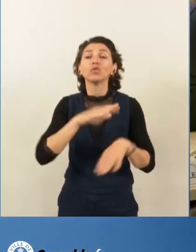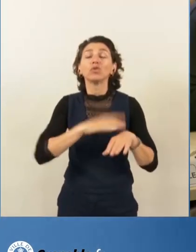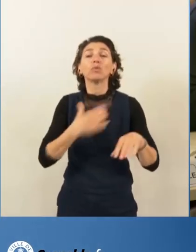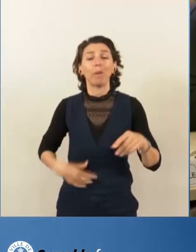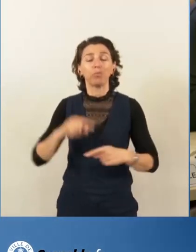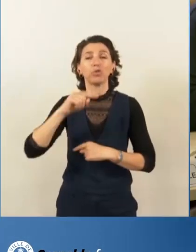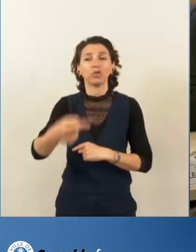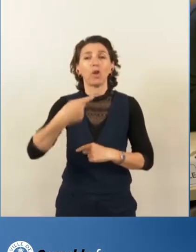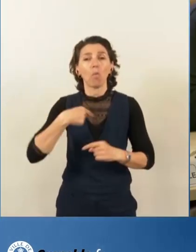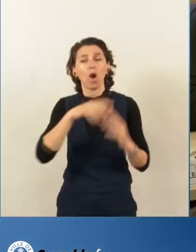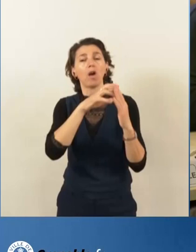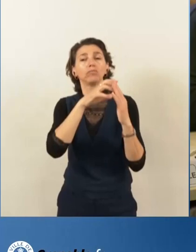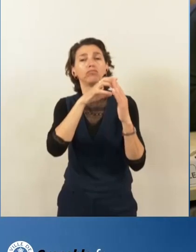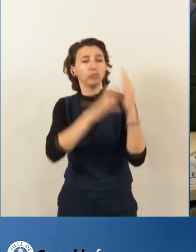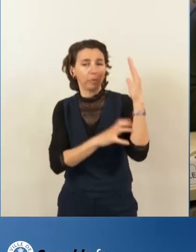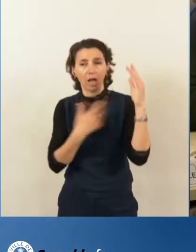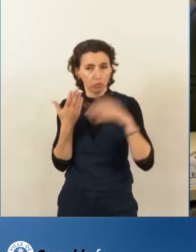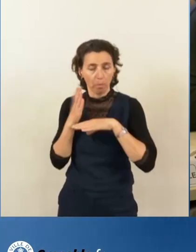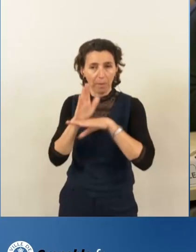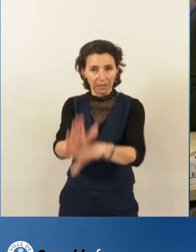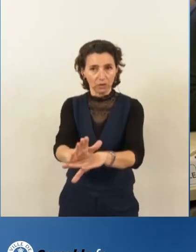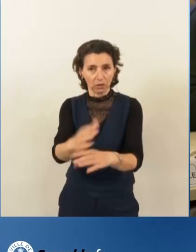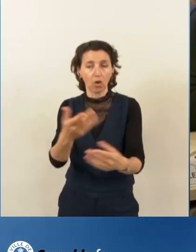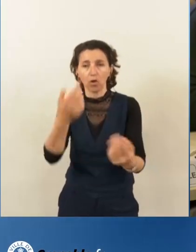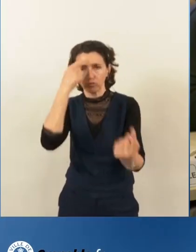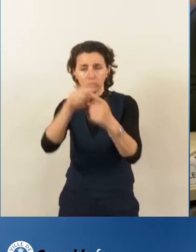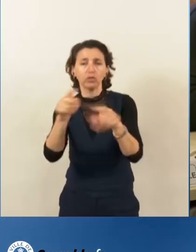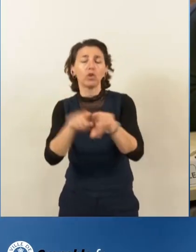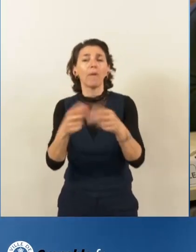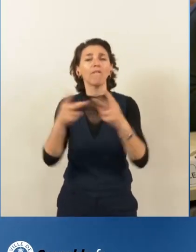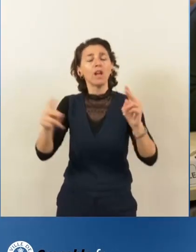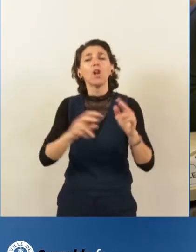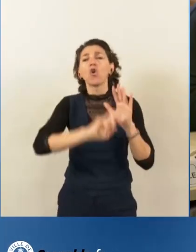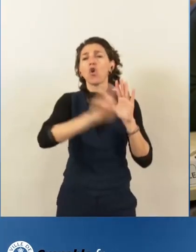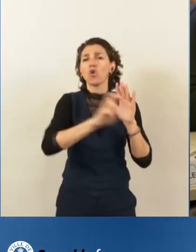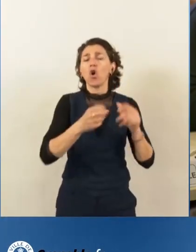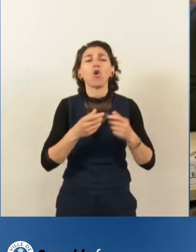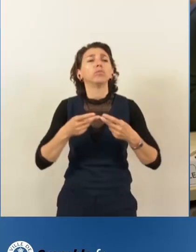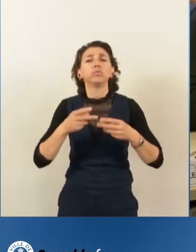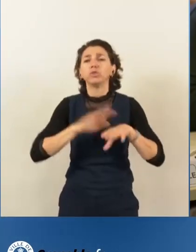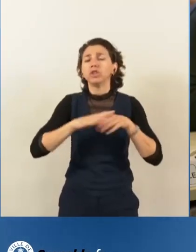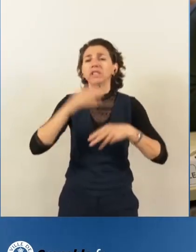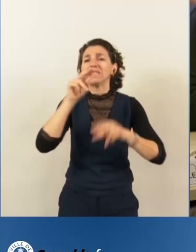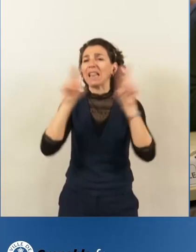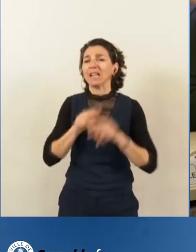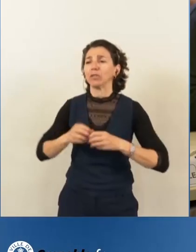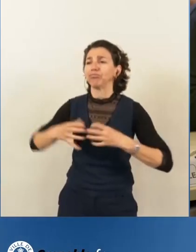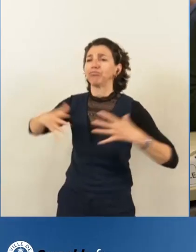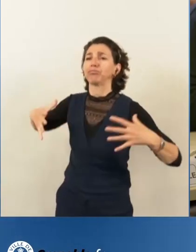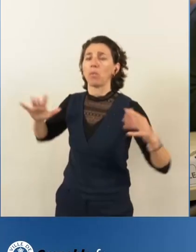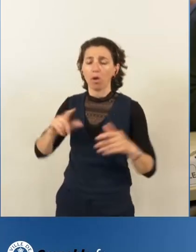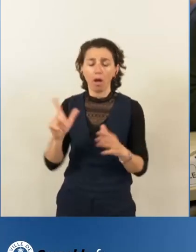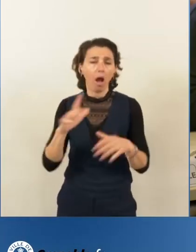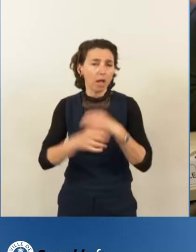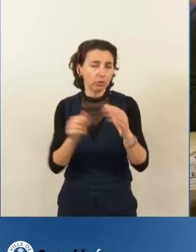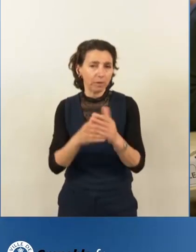de la politique internationale de la ville de Grenoble pour les années 2023 2024-2025 et 2026 qui sera